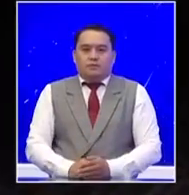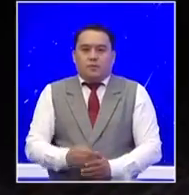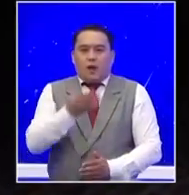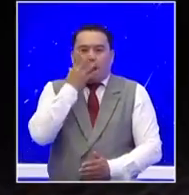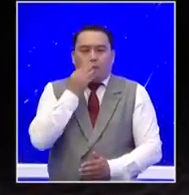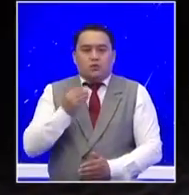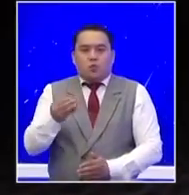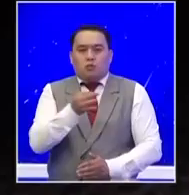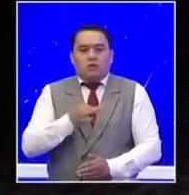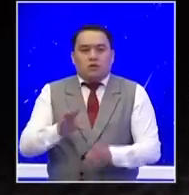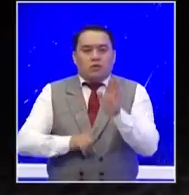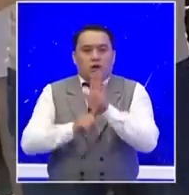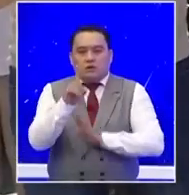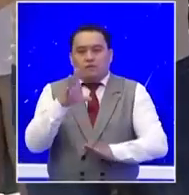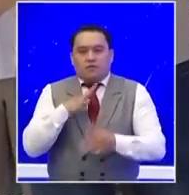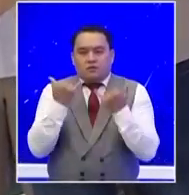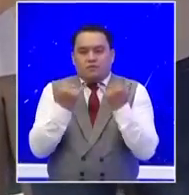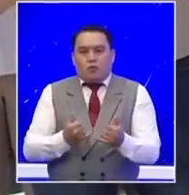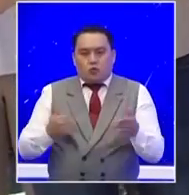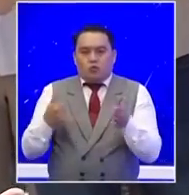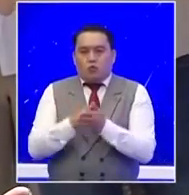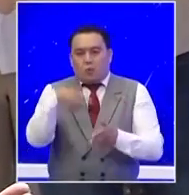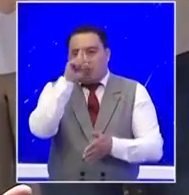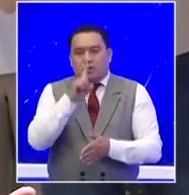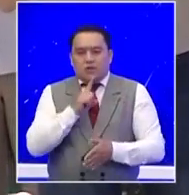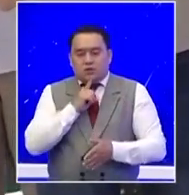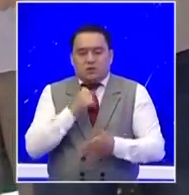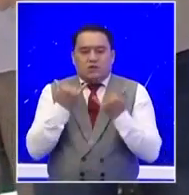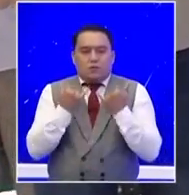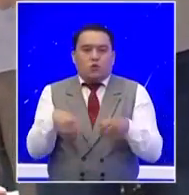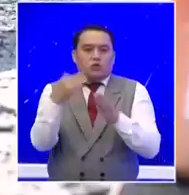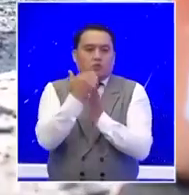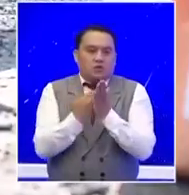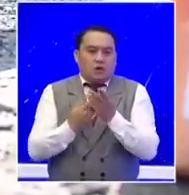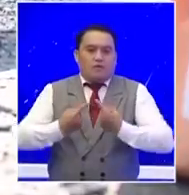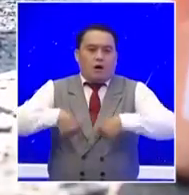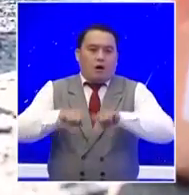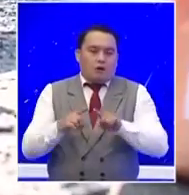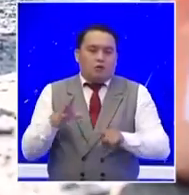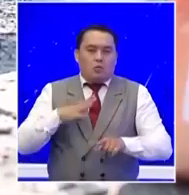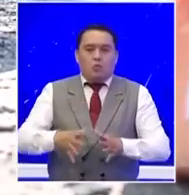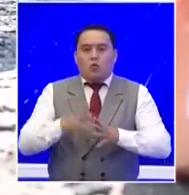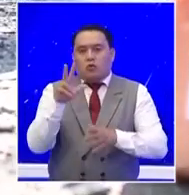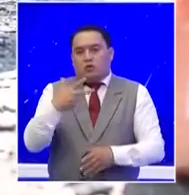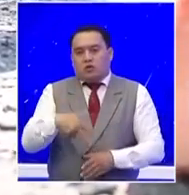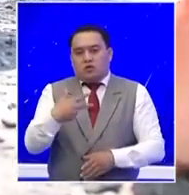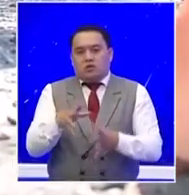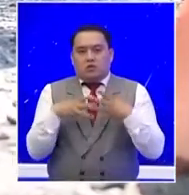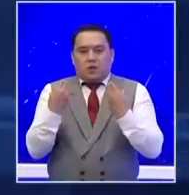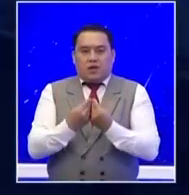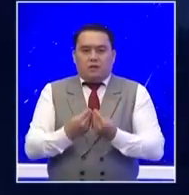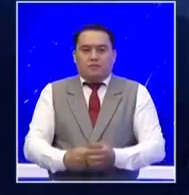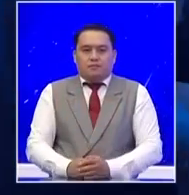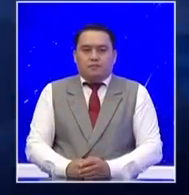акция «Комкор Казахстан» стартовала сегодня и продлится ровно месяц. Сейчас в списке профсоюзной организации более 30 семей